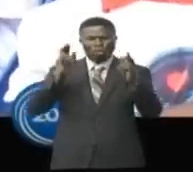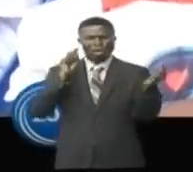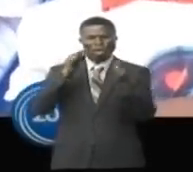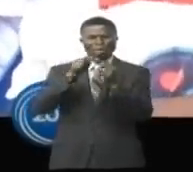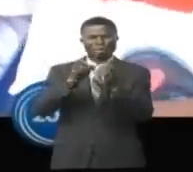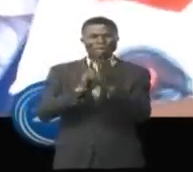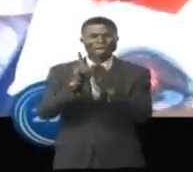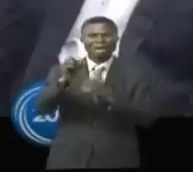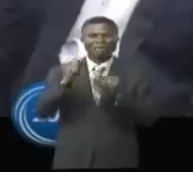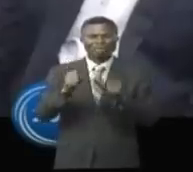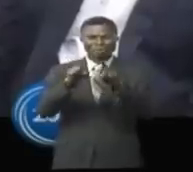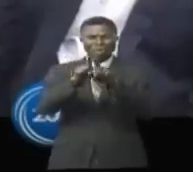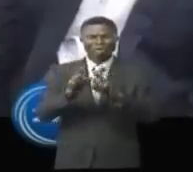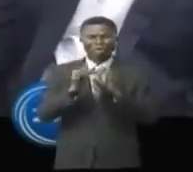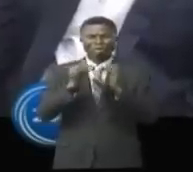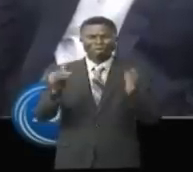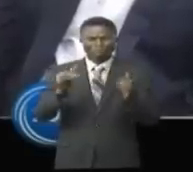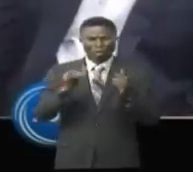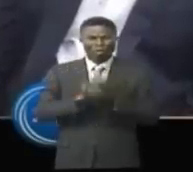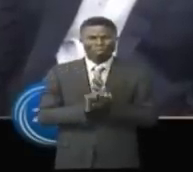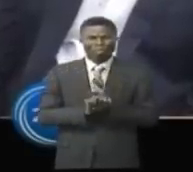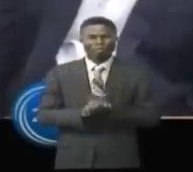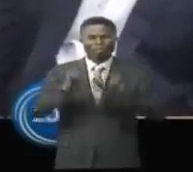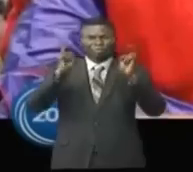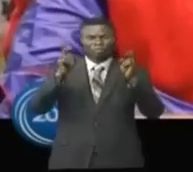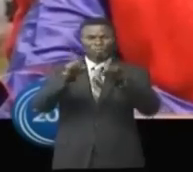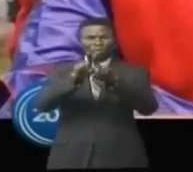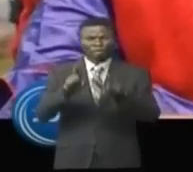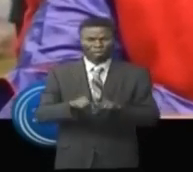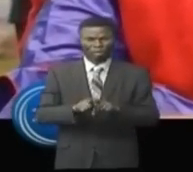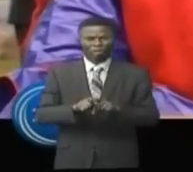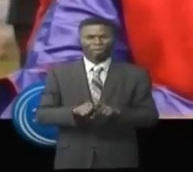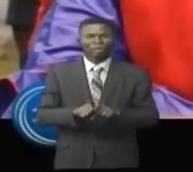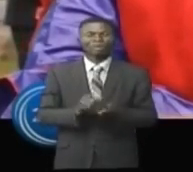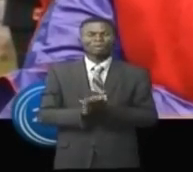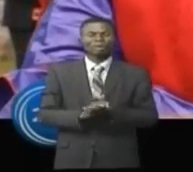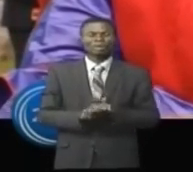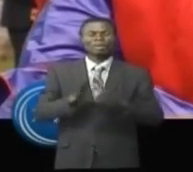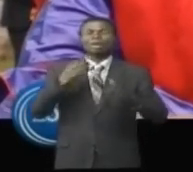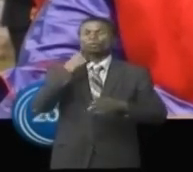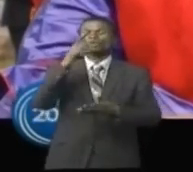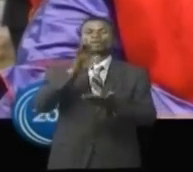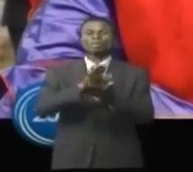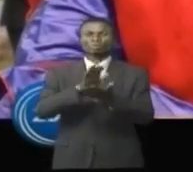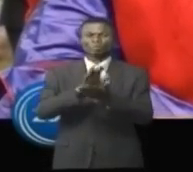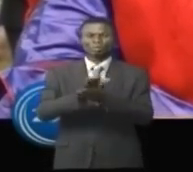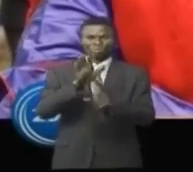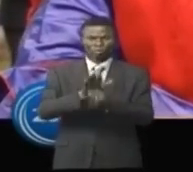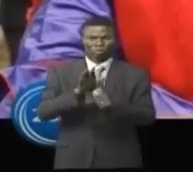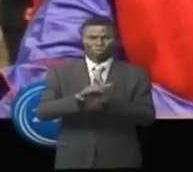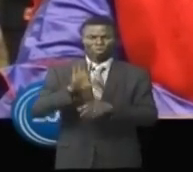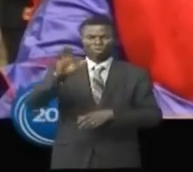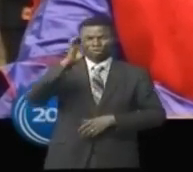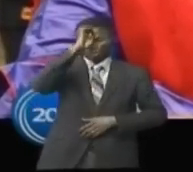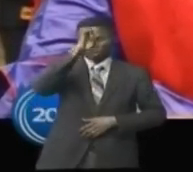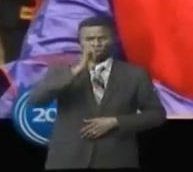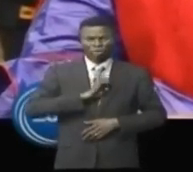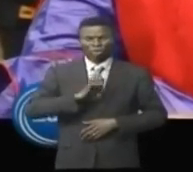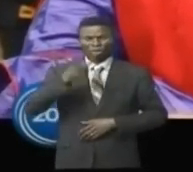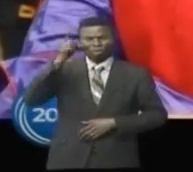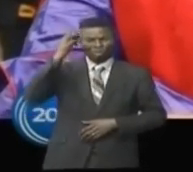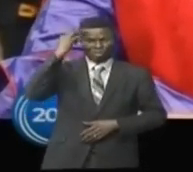durable des prix, même dans les thèmes. Aussi, je tiens toute ma reconnaissance à son Excellence M.